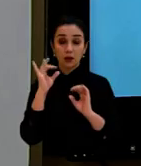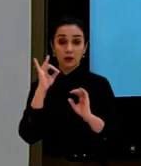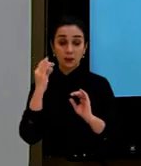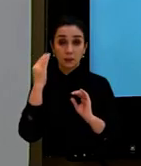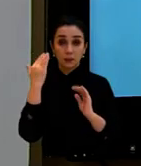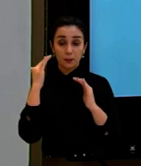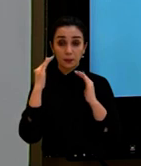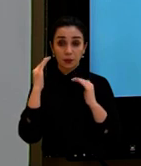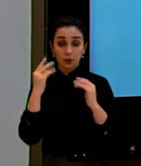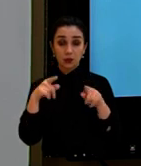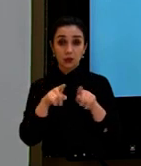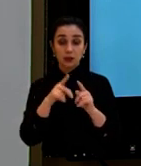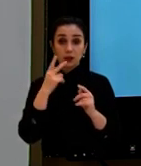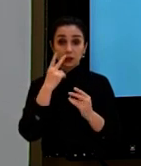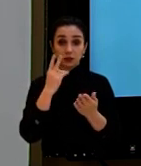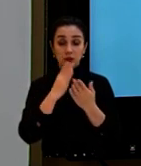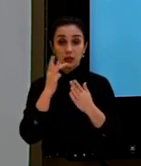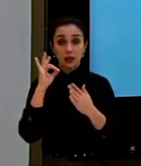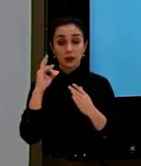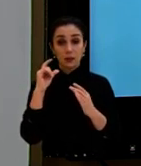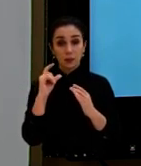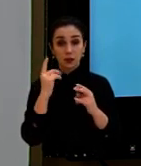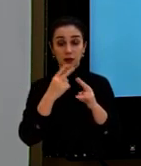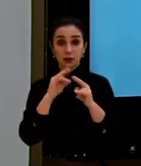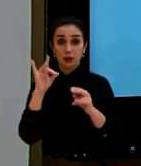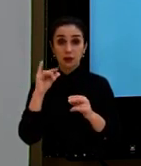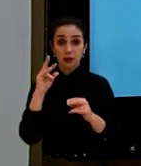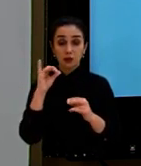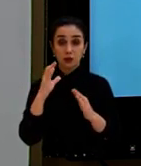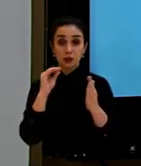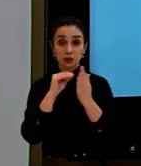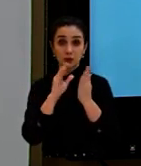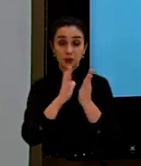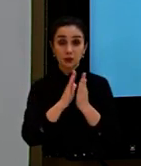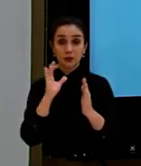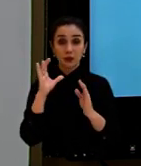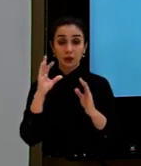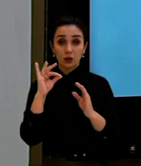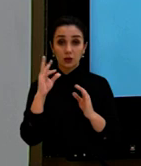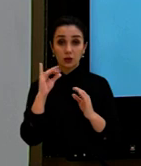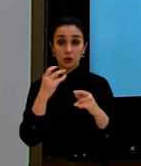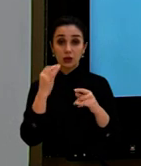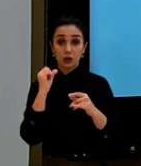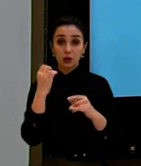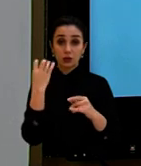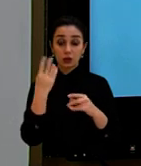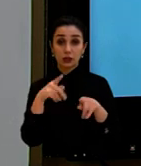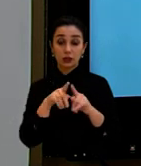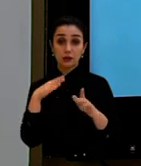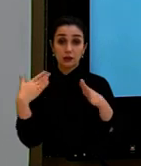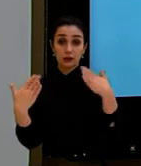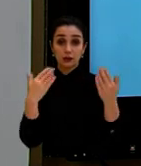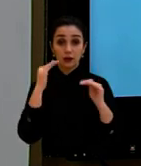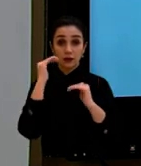большая радиус описанной окружности, R – маленькая радиус вписанной окружности, А4 – это